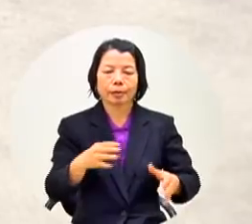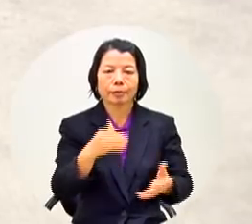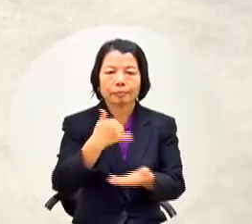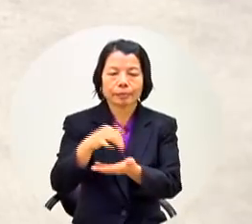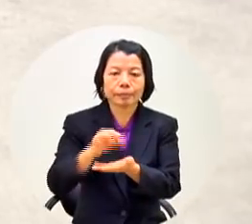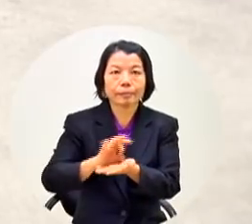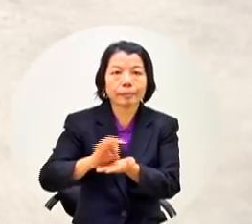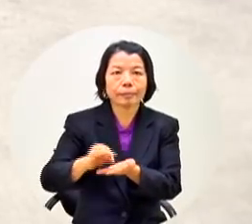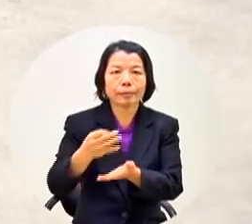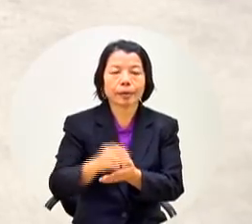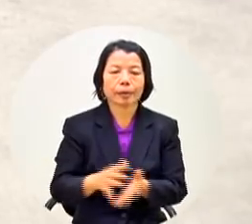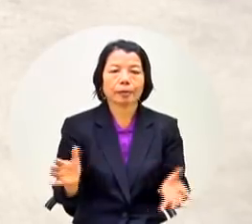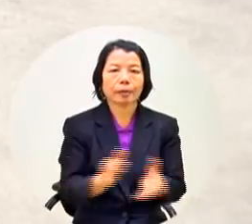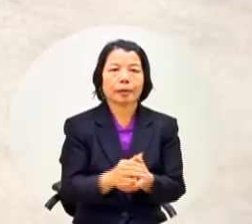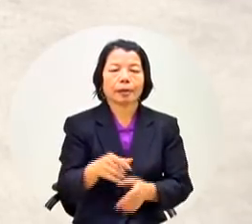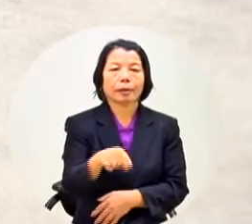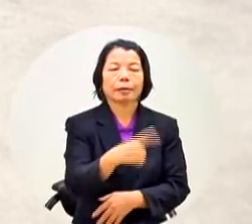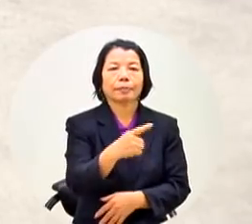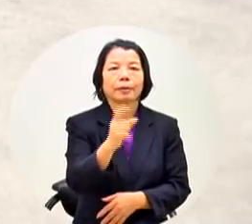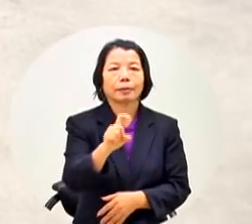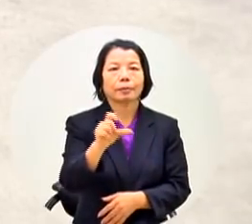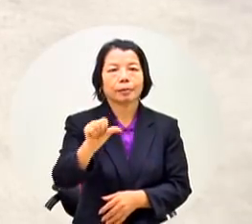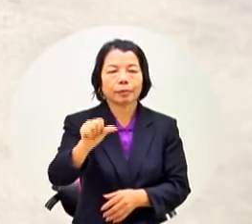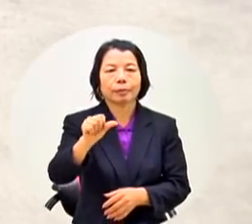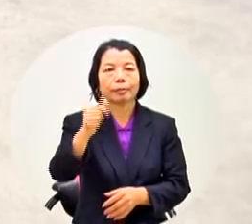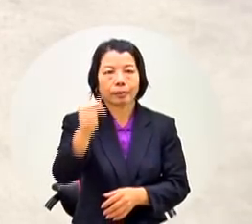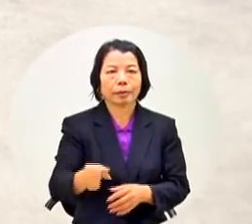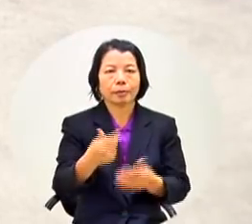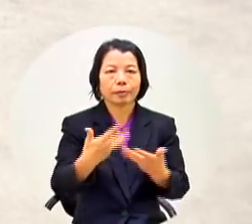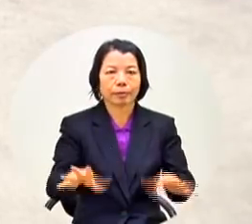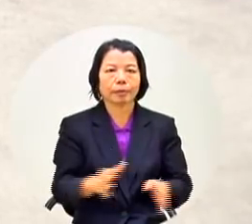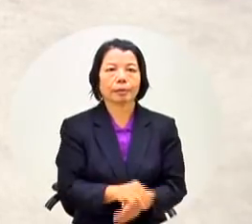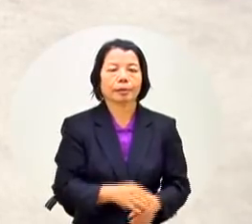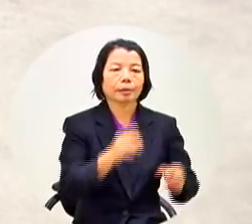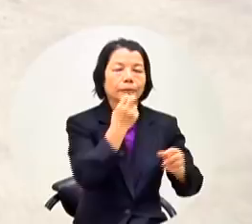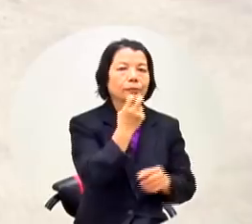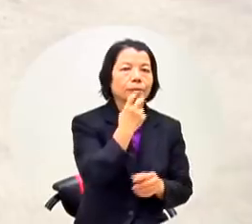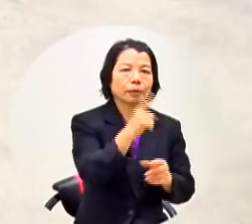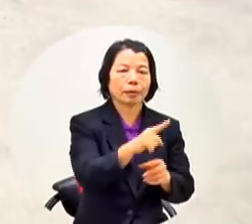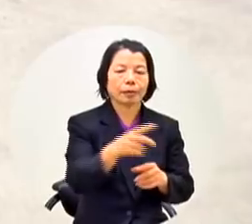165.37亿元，那中央负担了63.63亿，市府自筹